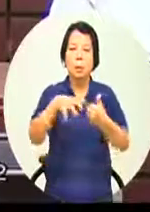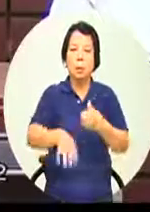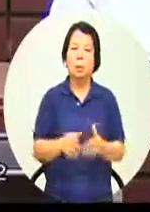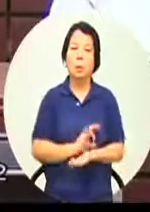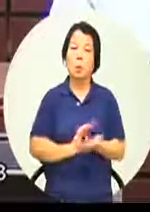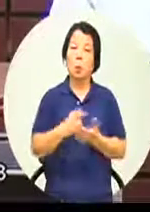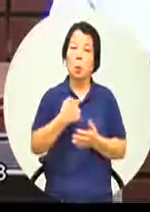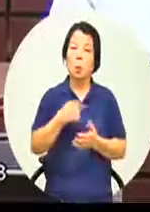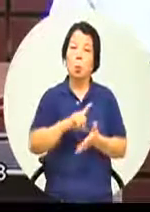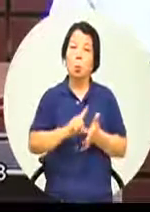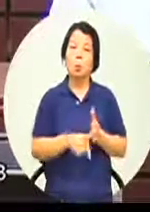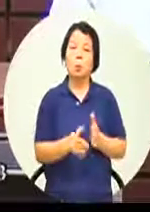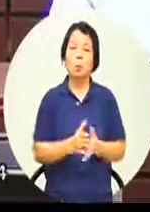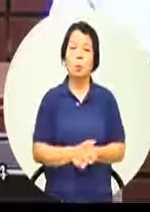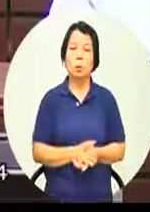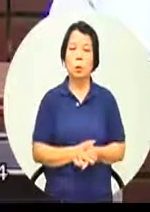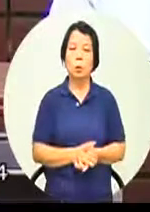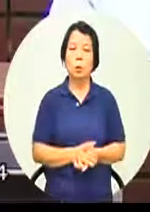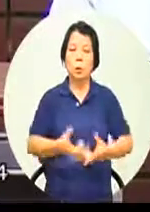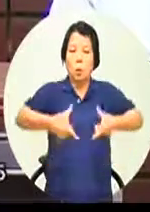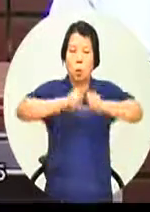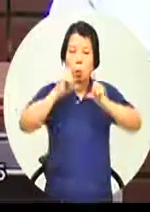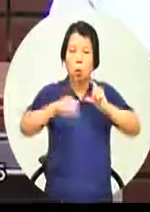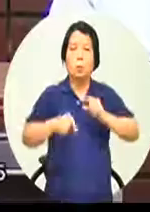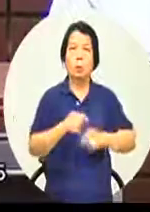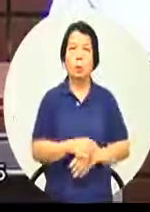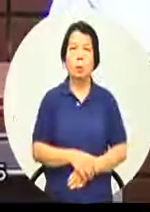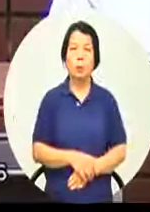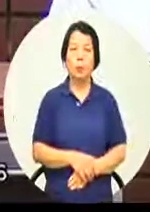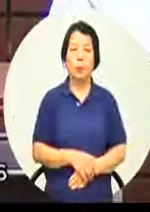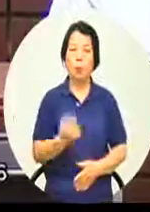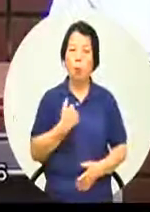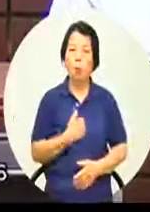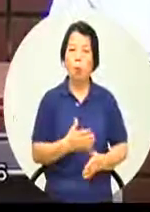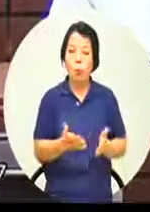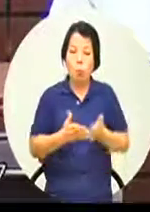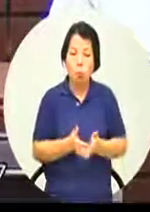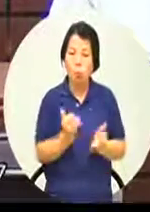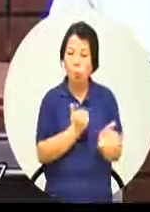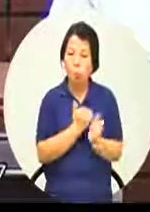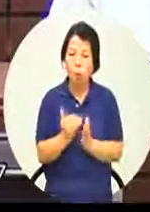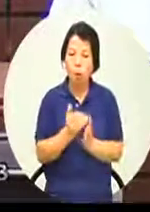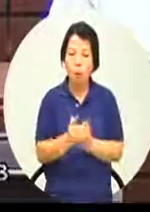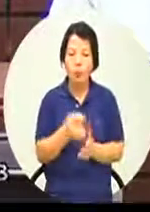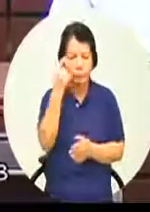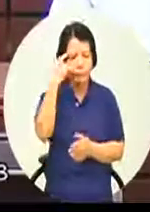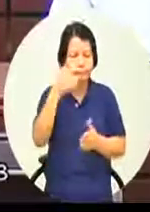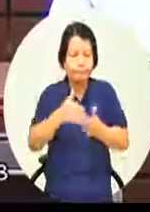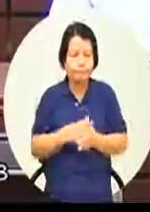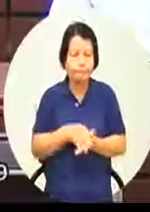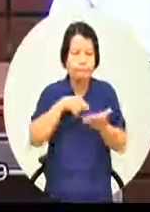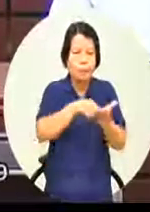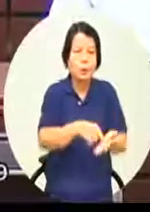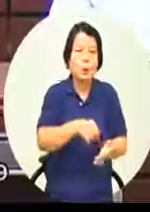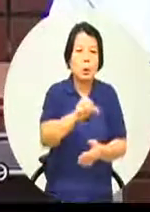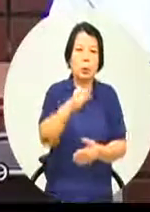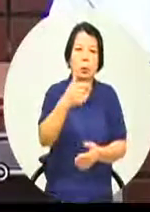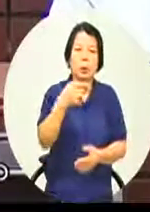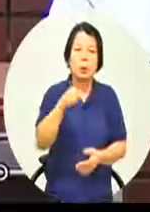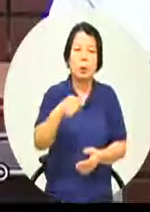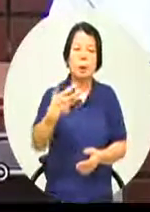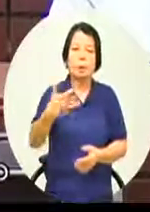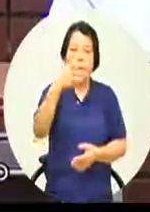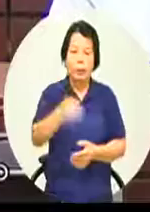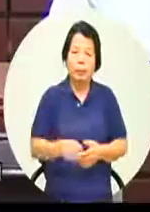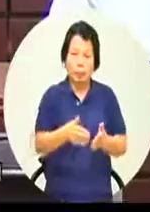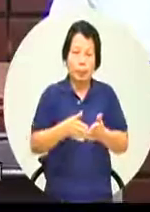外习干。你就赶快回答我，就是说你预备要争取多少预算嘛？因为有5.8亿让我们抢啊。 我想